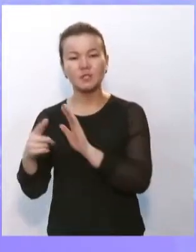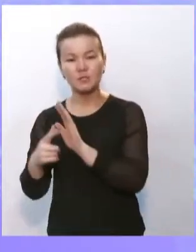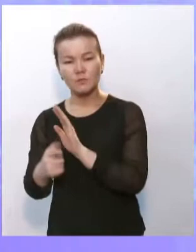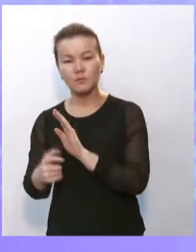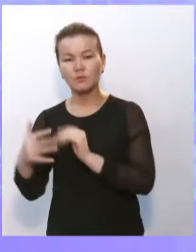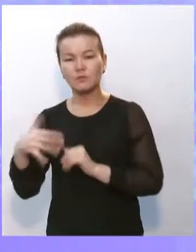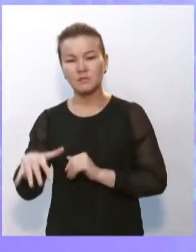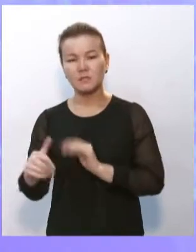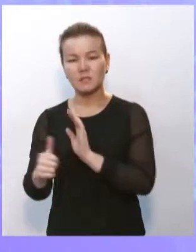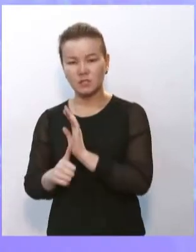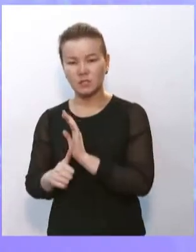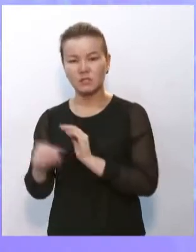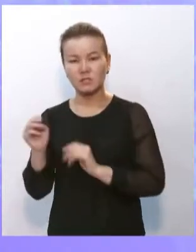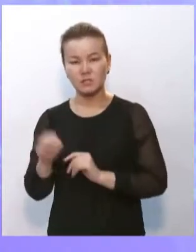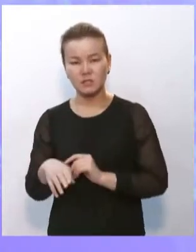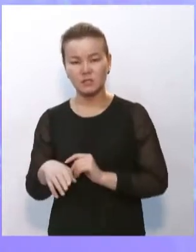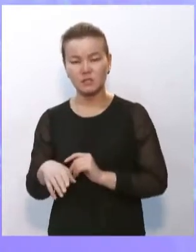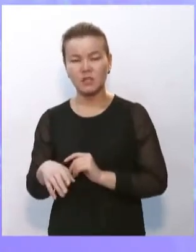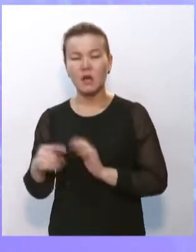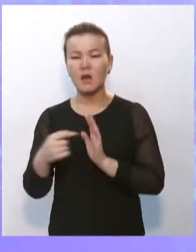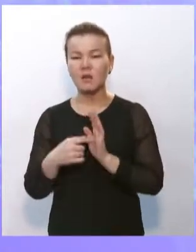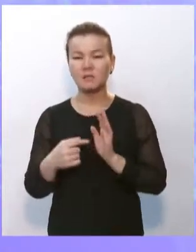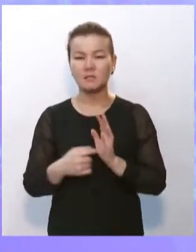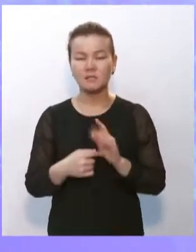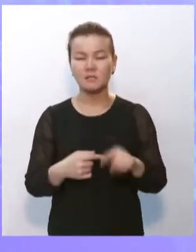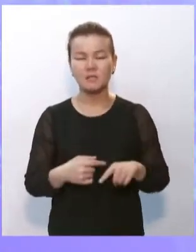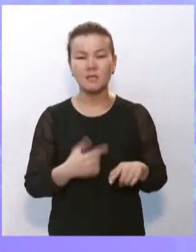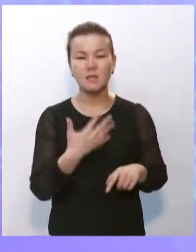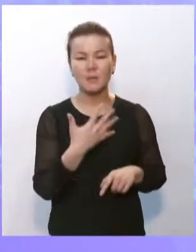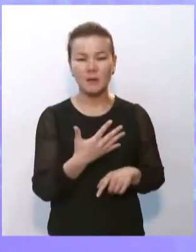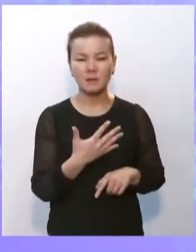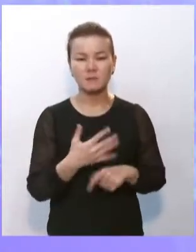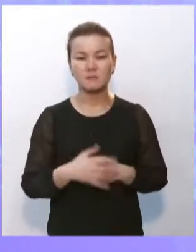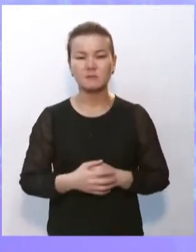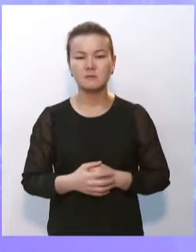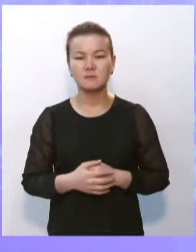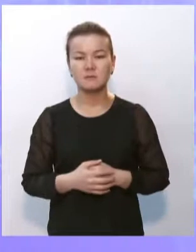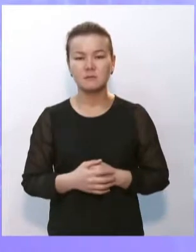пятьдесят шесть тысяч разделить на 5